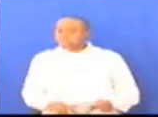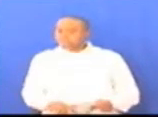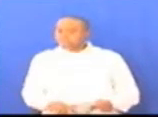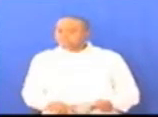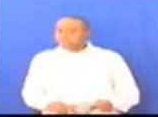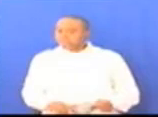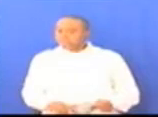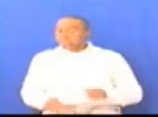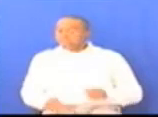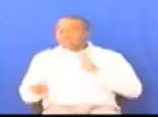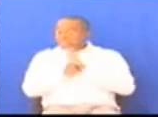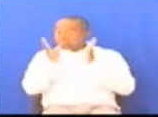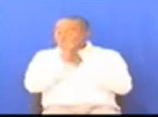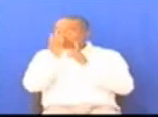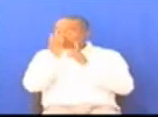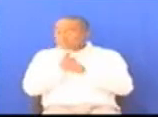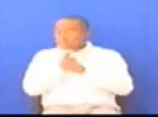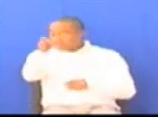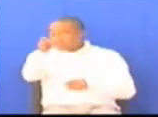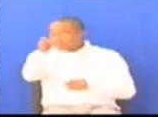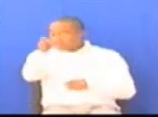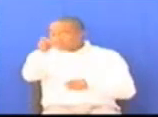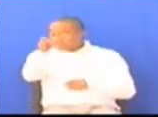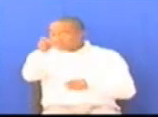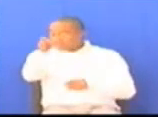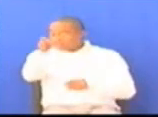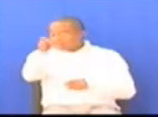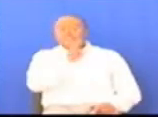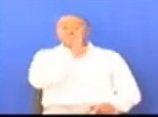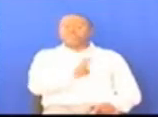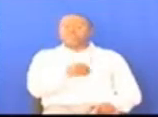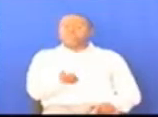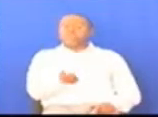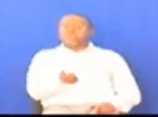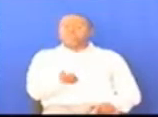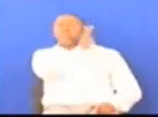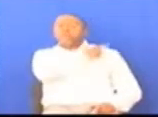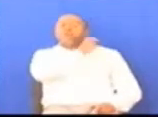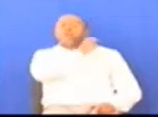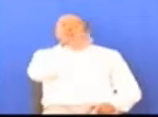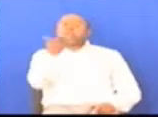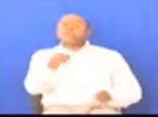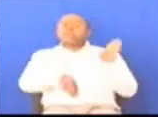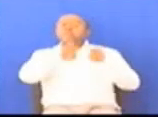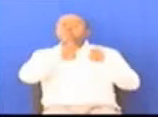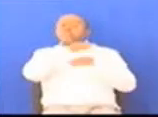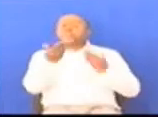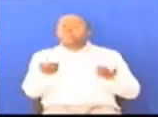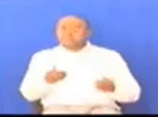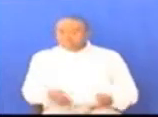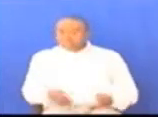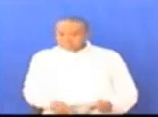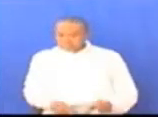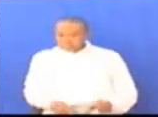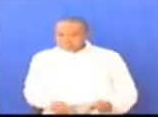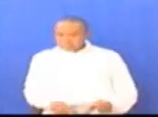Hiyo katiba anazingatia? Ukenda Chadema katiba anazingatia? Mboya na miaka mingapi mwenyekiti?